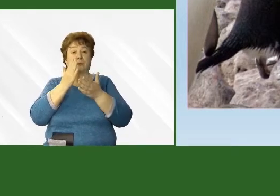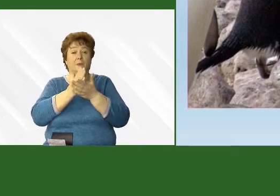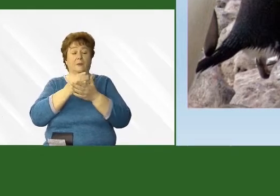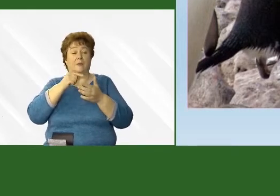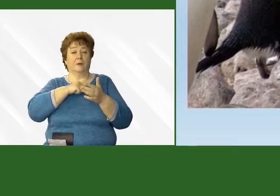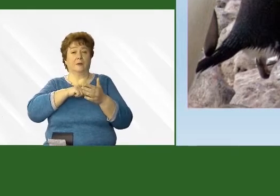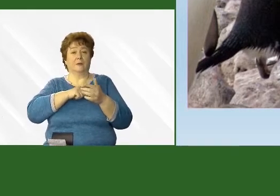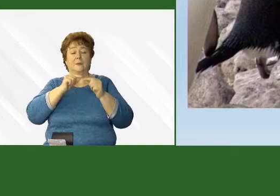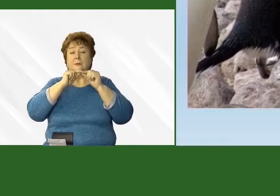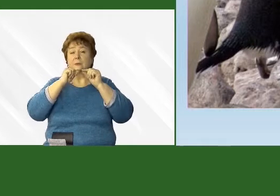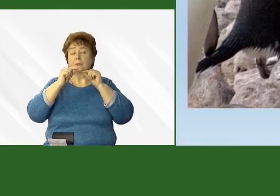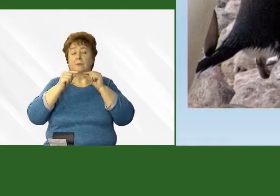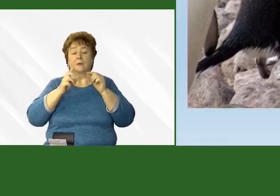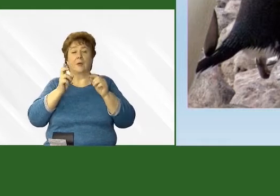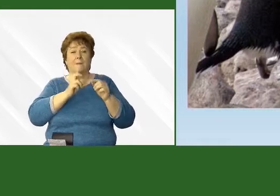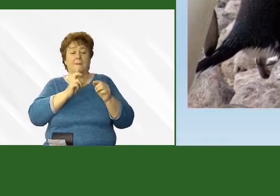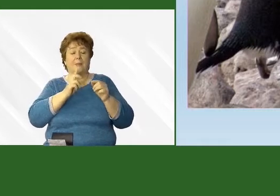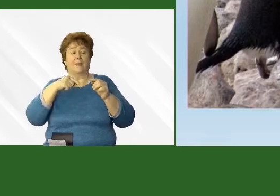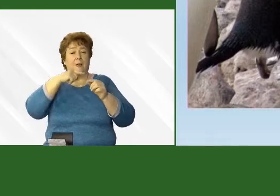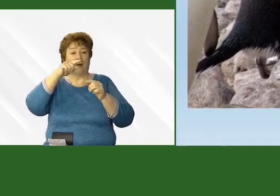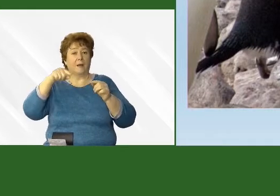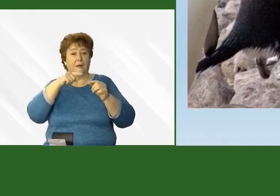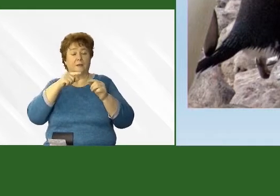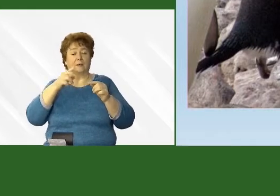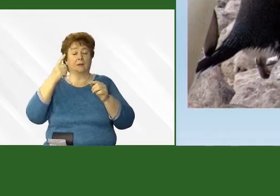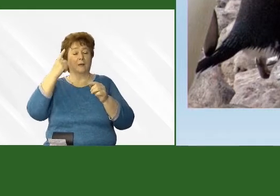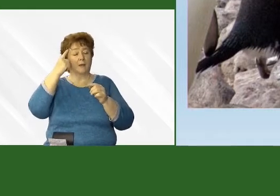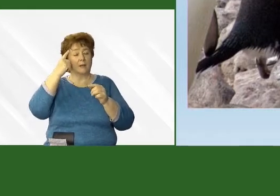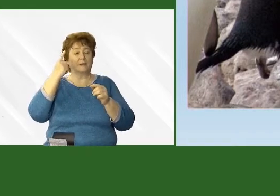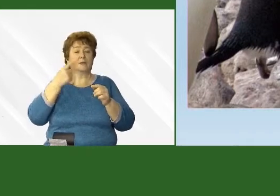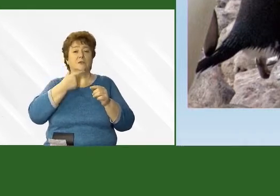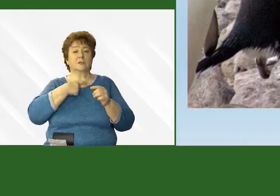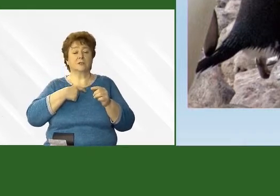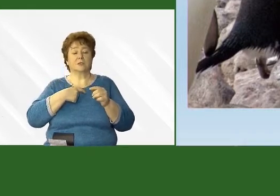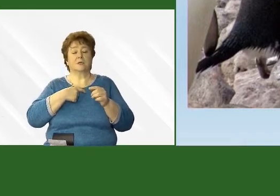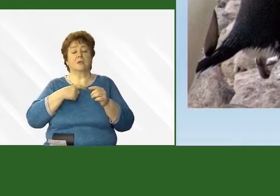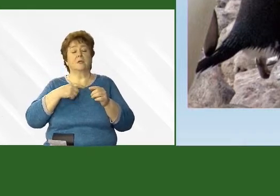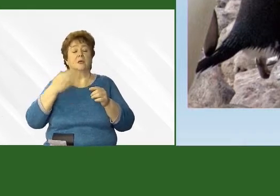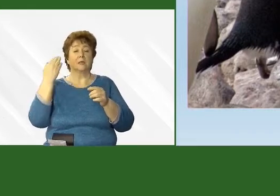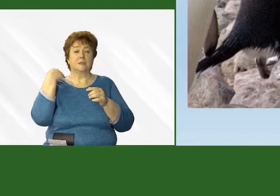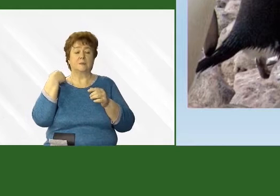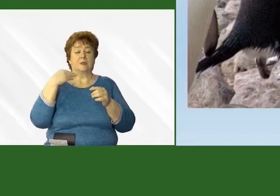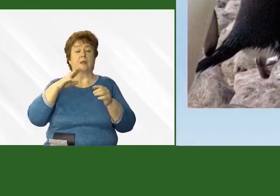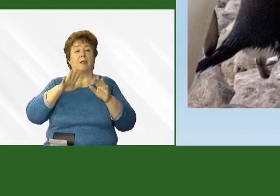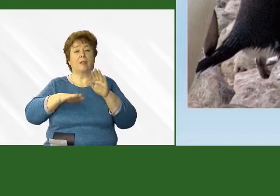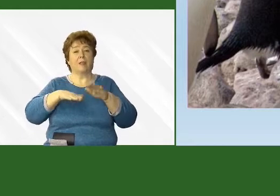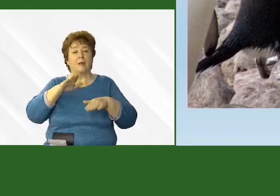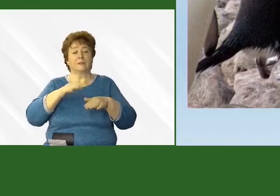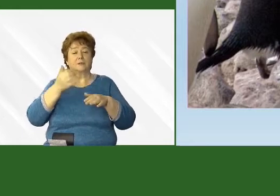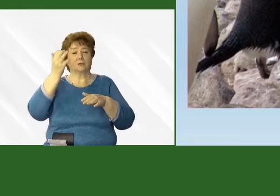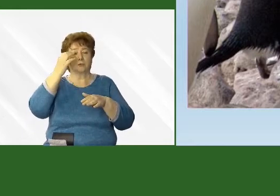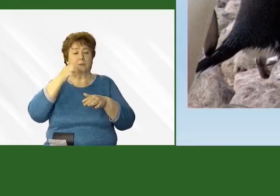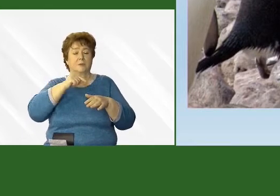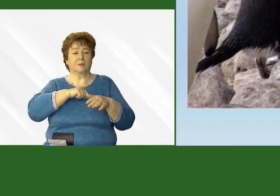имеется характерное тонкое белое кольцо. Голова, шея, спина и ласты со спинной стороны черные